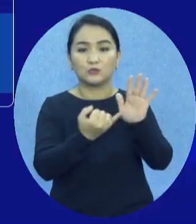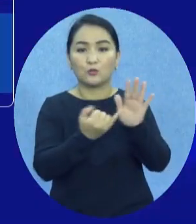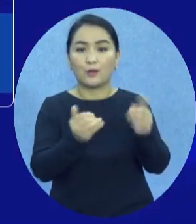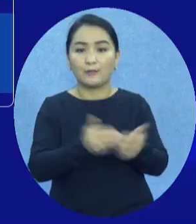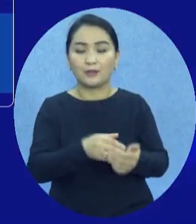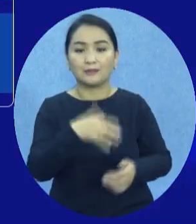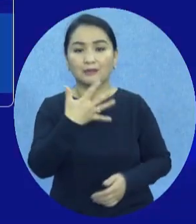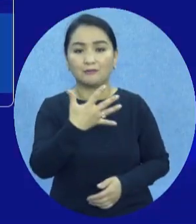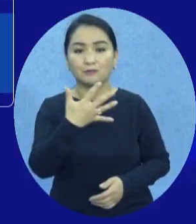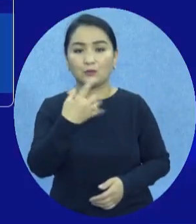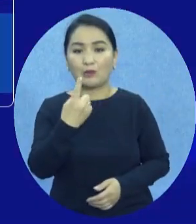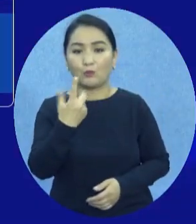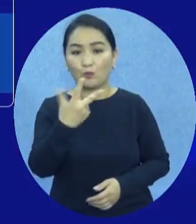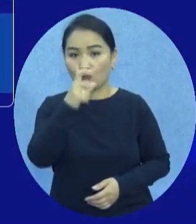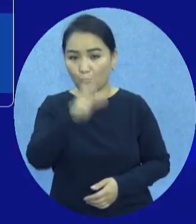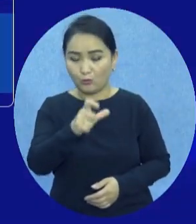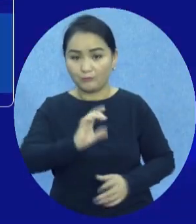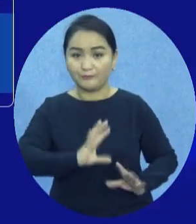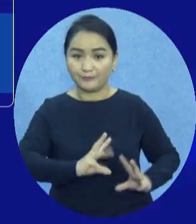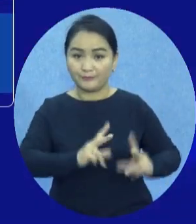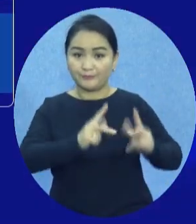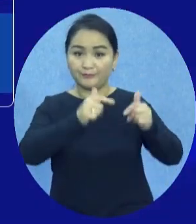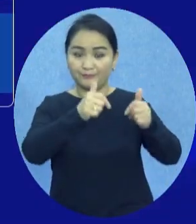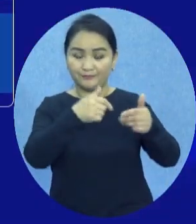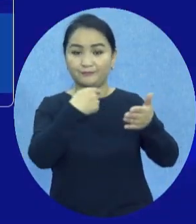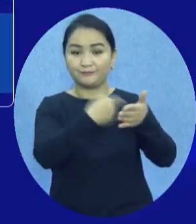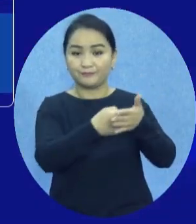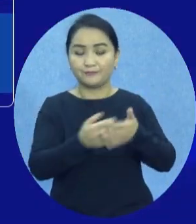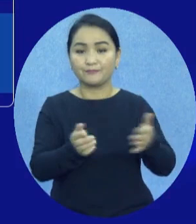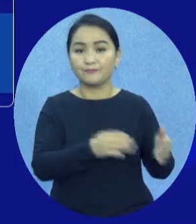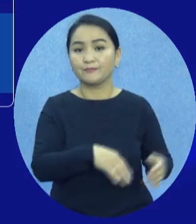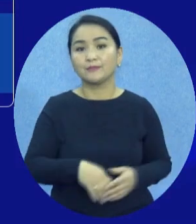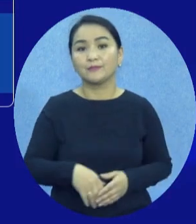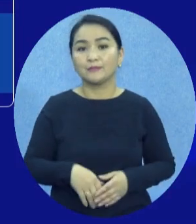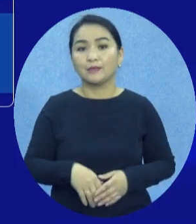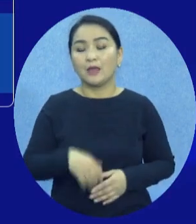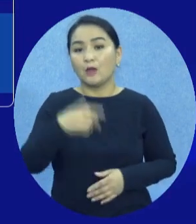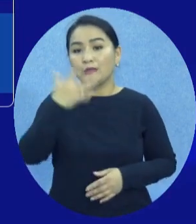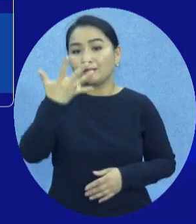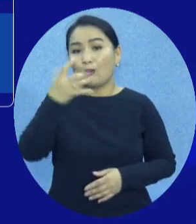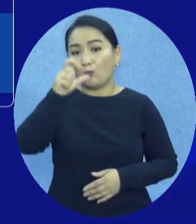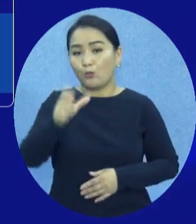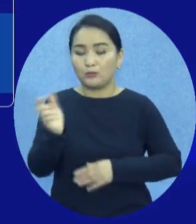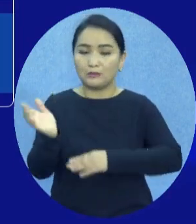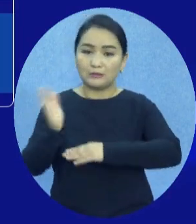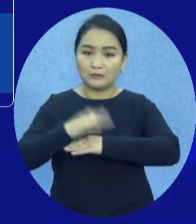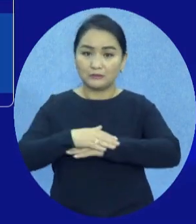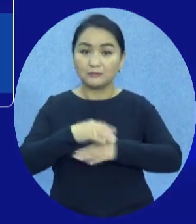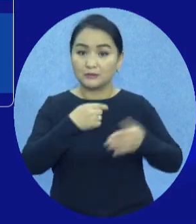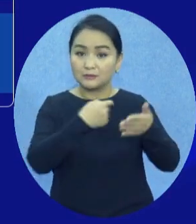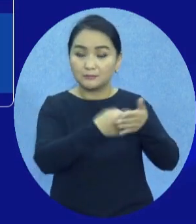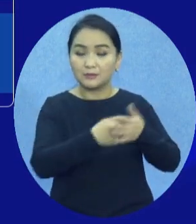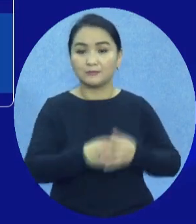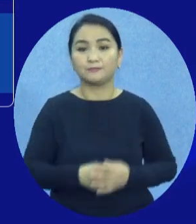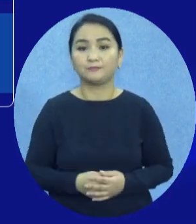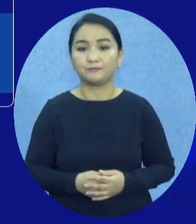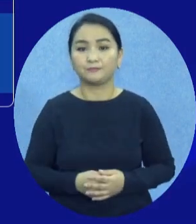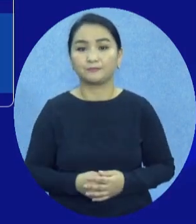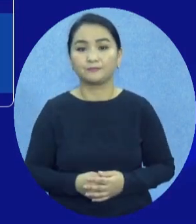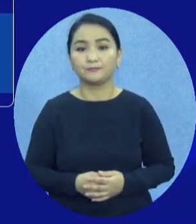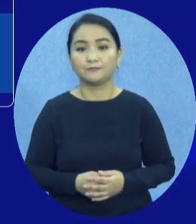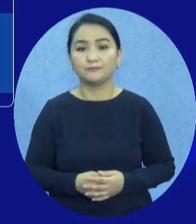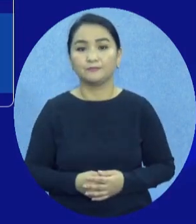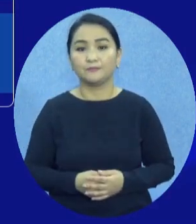96513 болж өсөж байна. За сүүлийн 24 цагт 5 хүн коронавирус COVID-19 өвчний улмаас нас барлаа. Эдгээр хүмүүсийн ар гэр